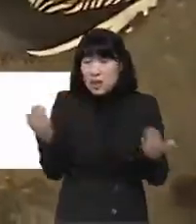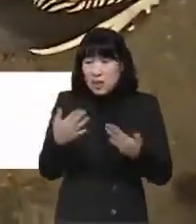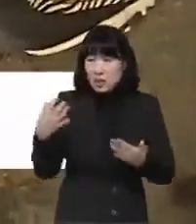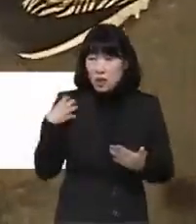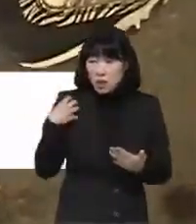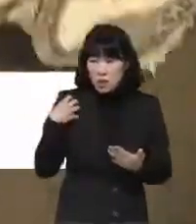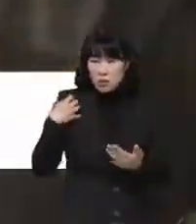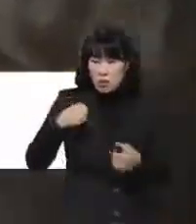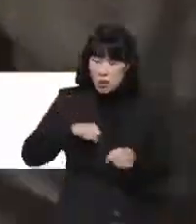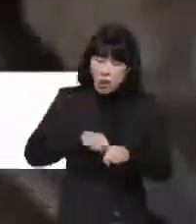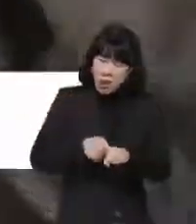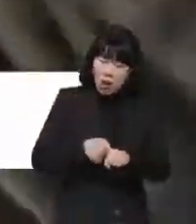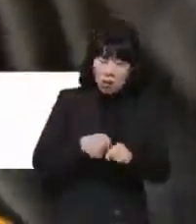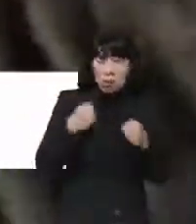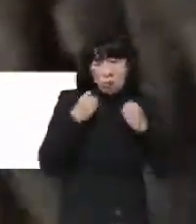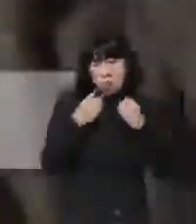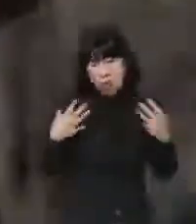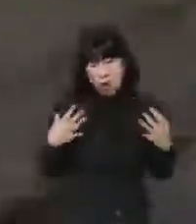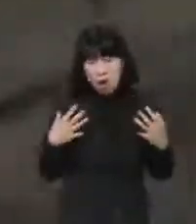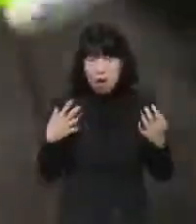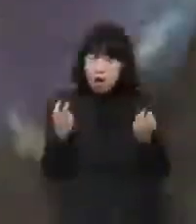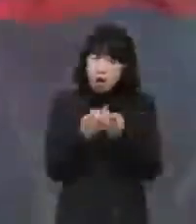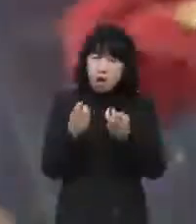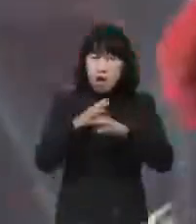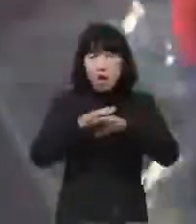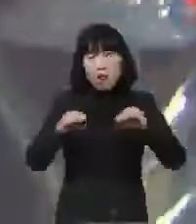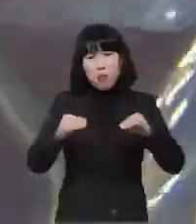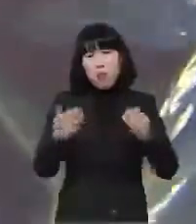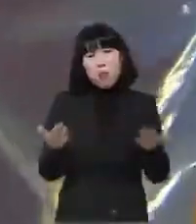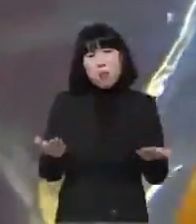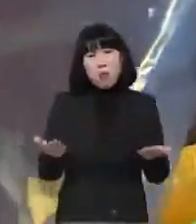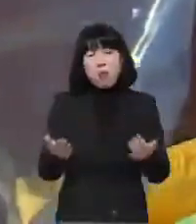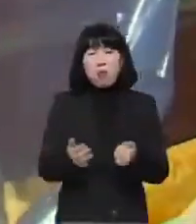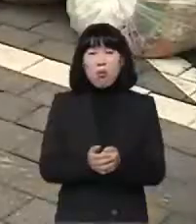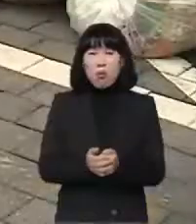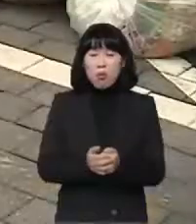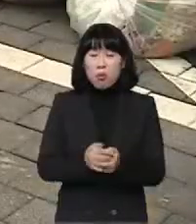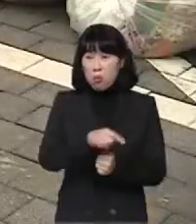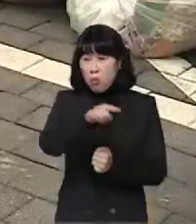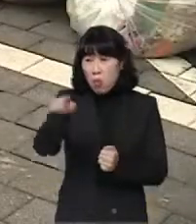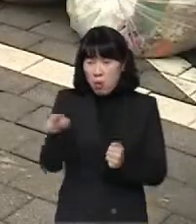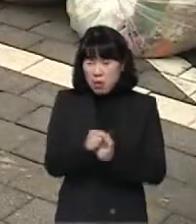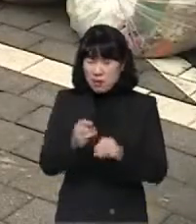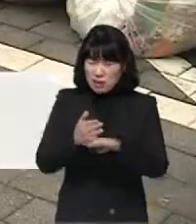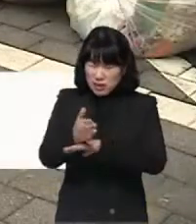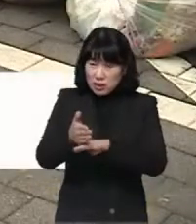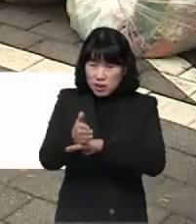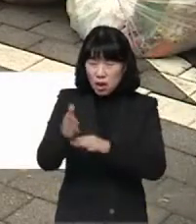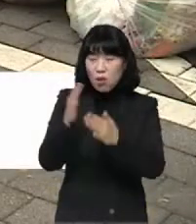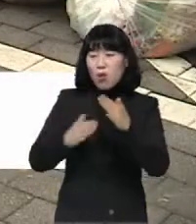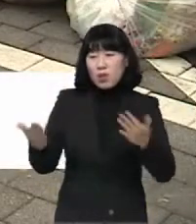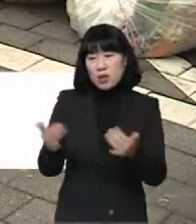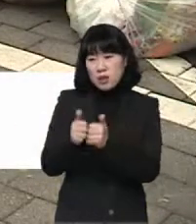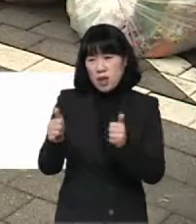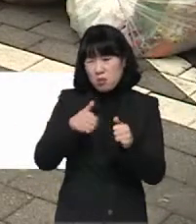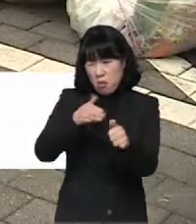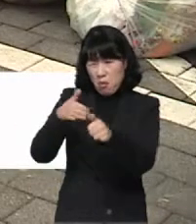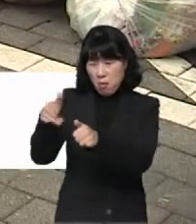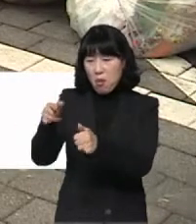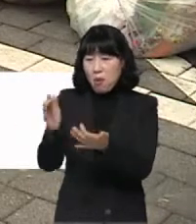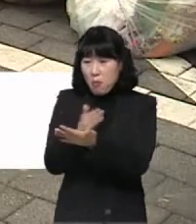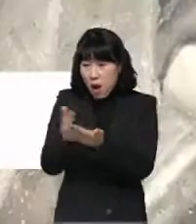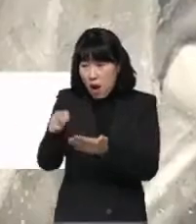만큼 부담이 크지만 마땅한 대안도 없습니다. 일부 지자체가 뒤늦게 공공근로자들을 분리배출